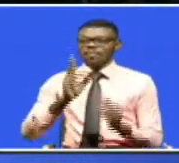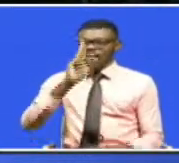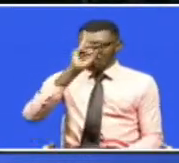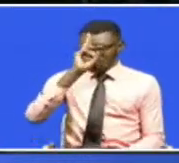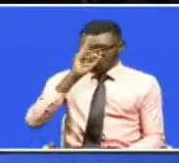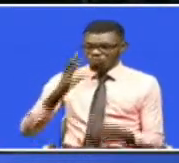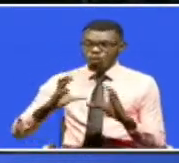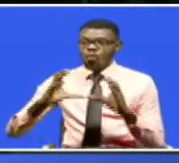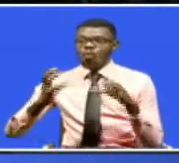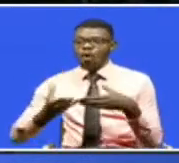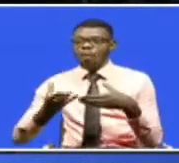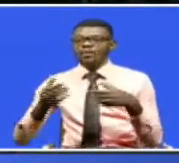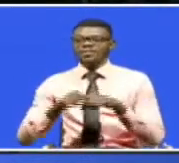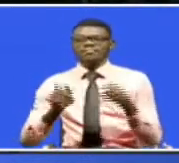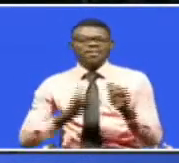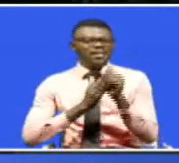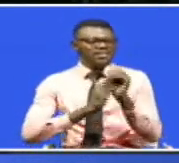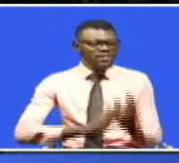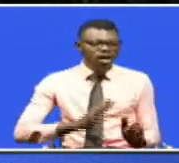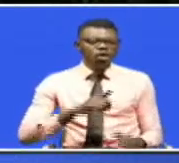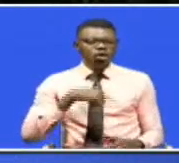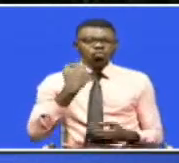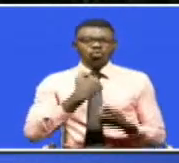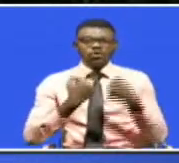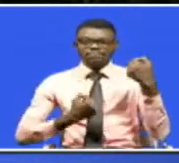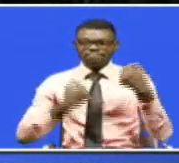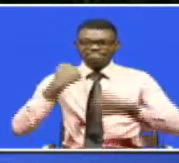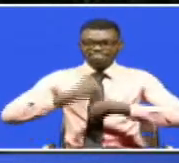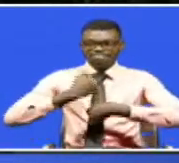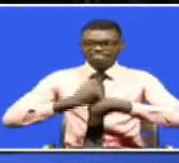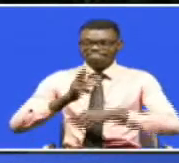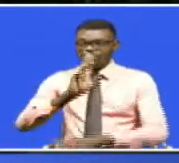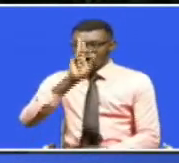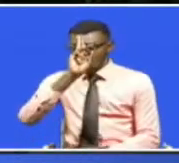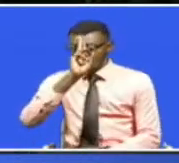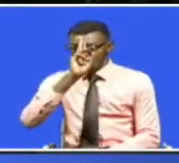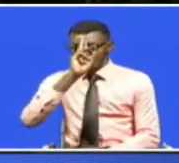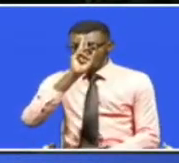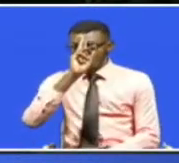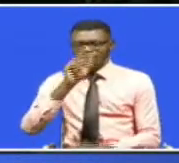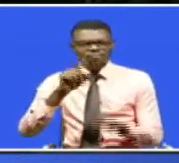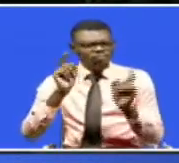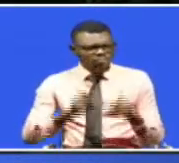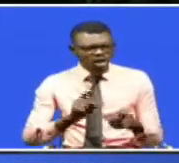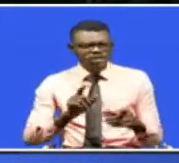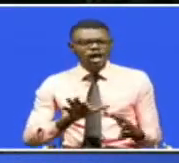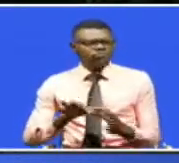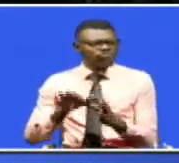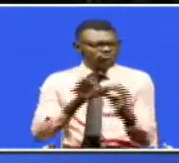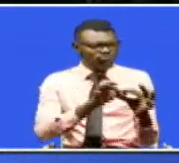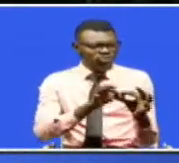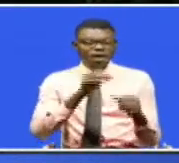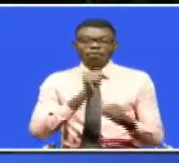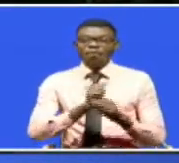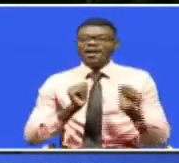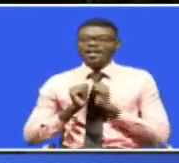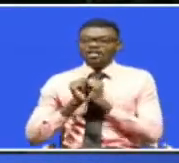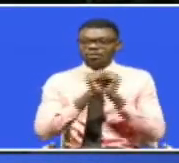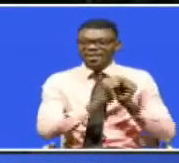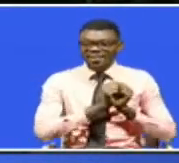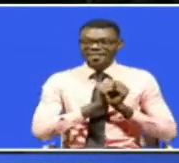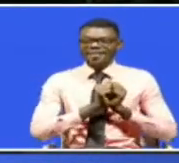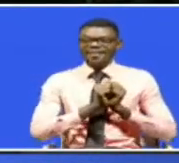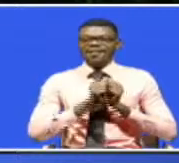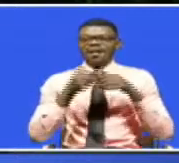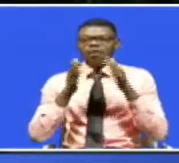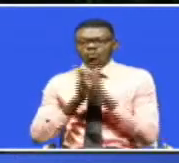polisi na vile vile viongozi ambao wanaongoza idara hii kuweza kuhakikisha kwamba wanashikana, wanafanya kazi pamoja na tume hii